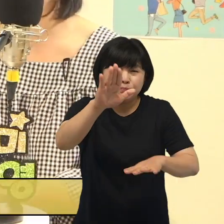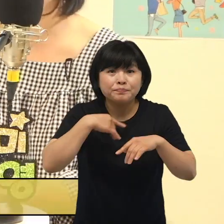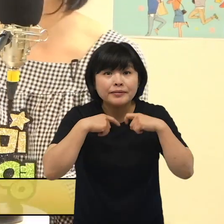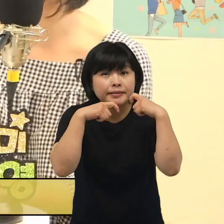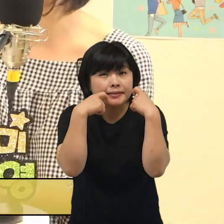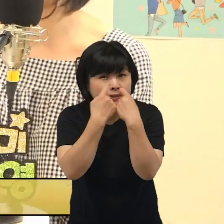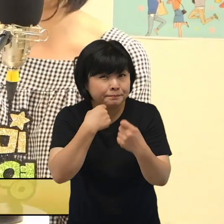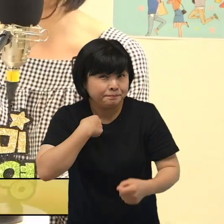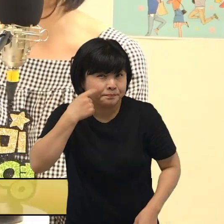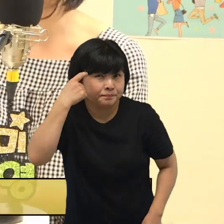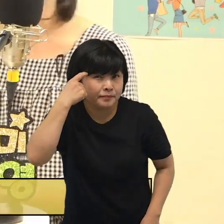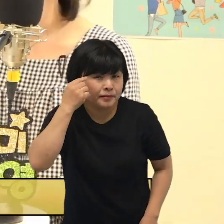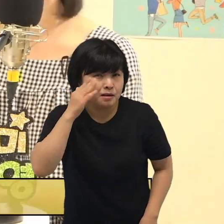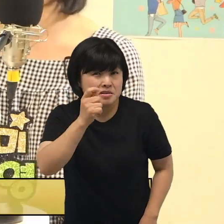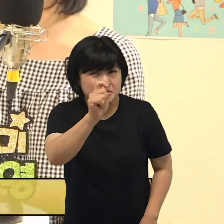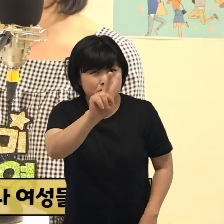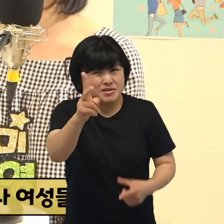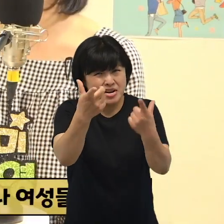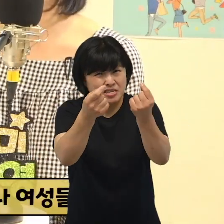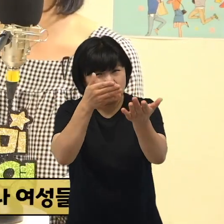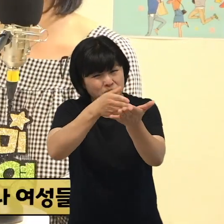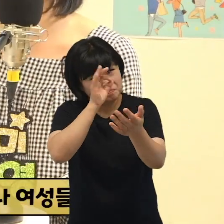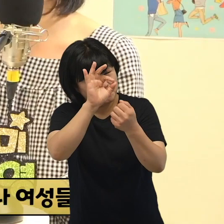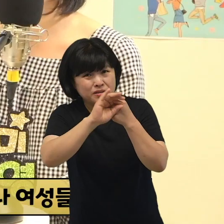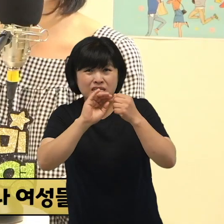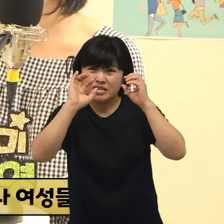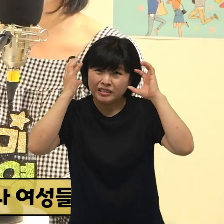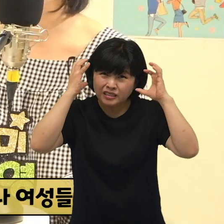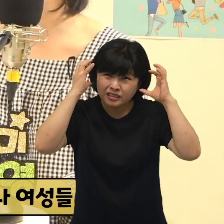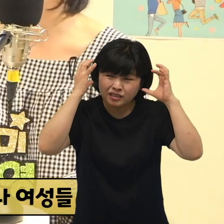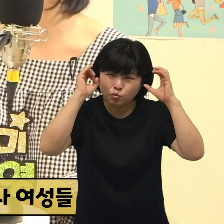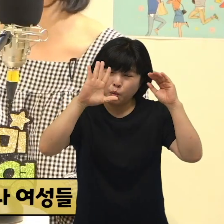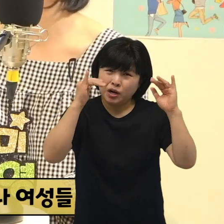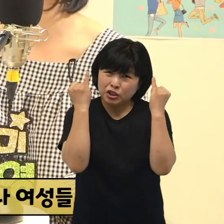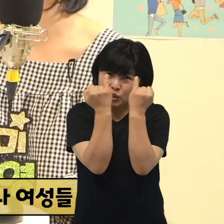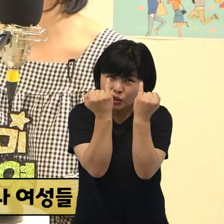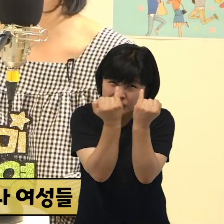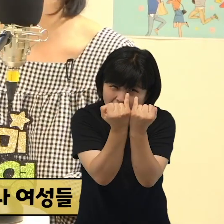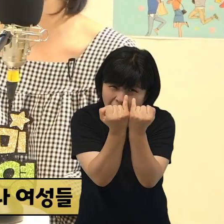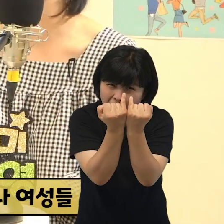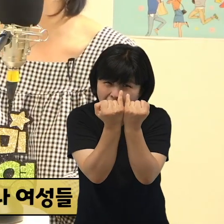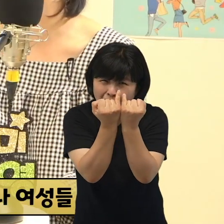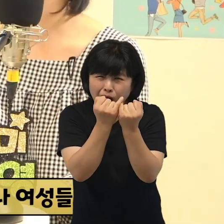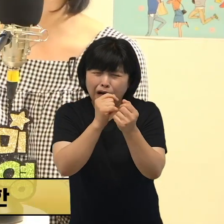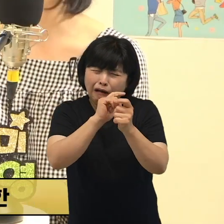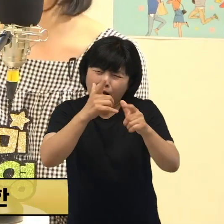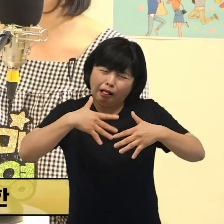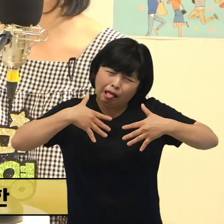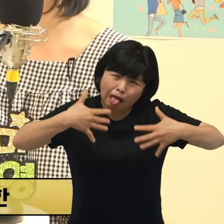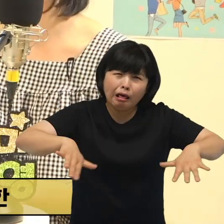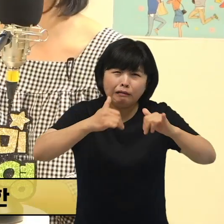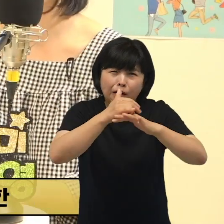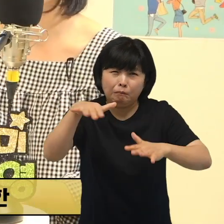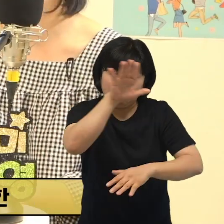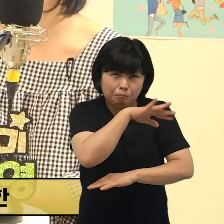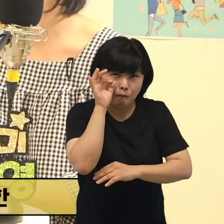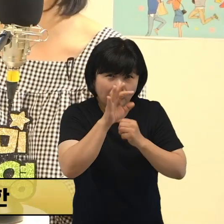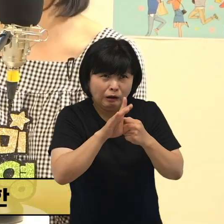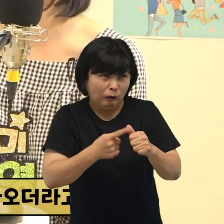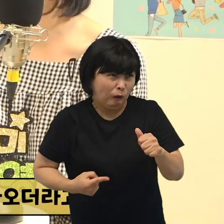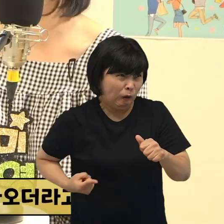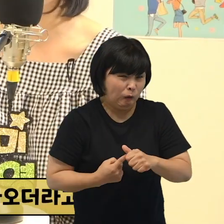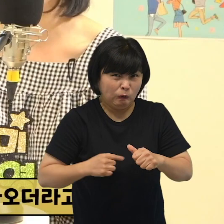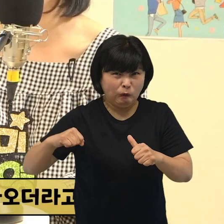그리고 저는 개인적으로 요즘 TV 같은 거 뉴스를 보면 아이들이나 여성들 그리고 되게 다양한 약자들을